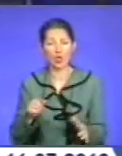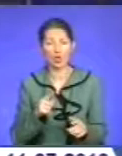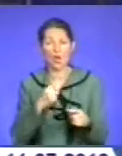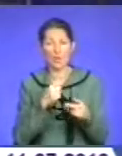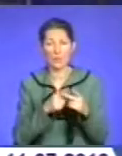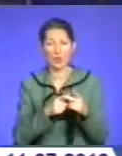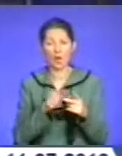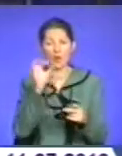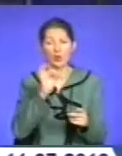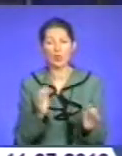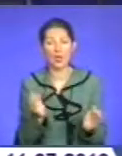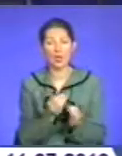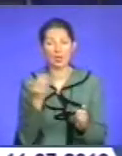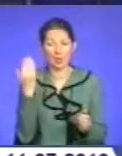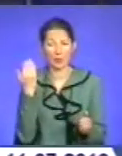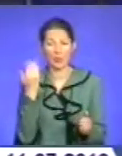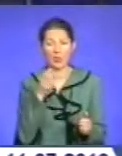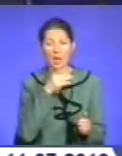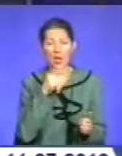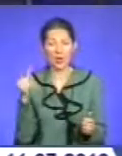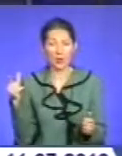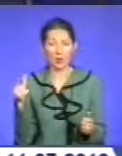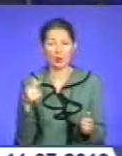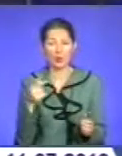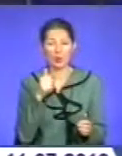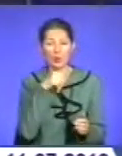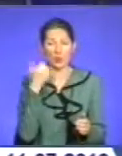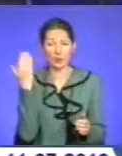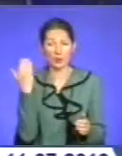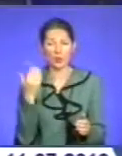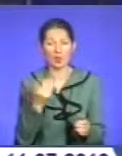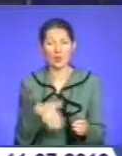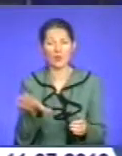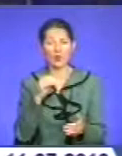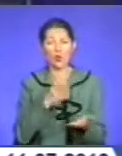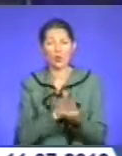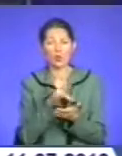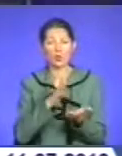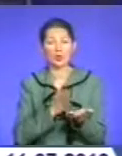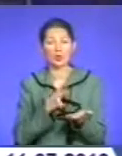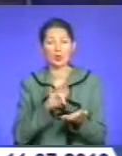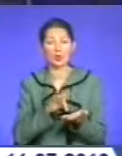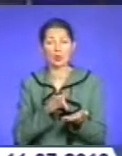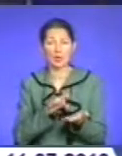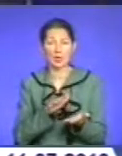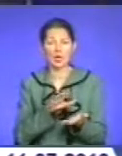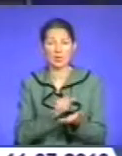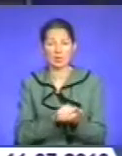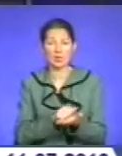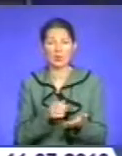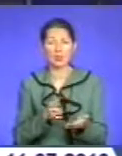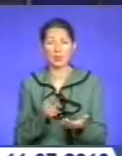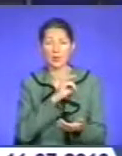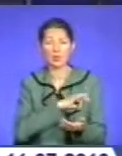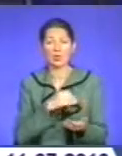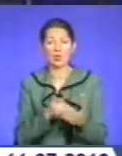ніж за відповідний минулорічний період. Всього послугами обласної служби зайнятості скористалося майже 36 тисяч краян. Половина безробітних